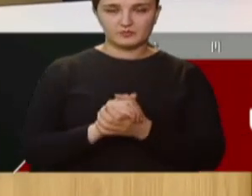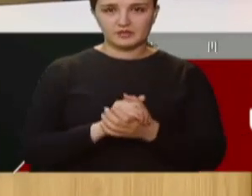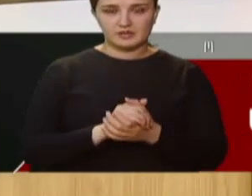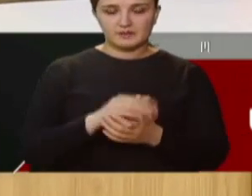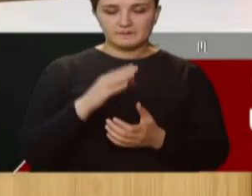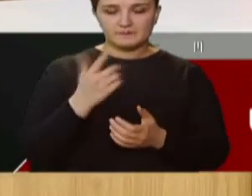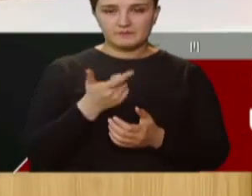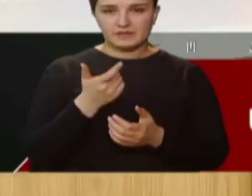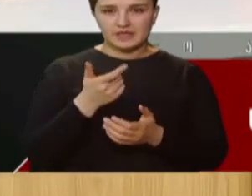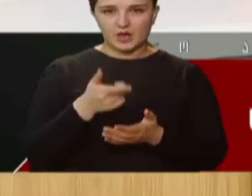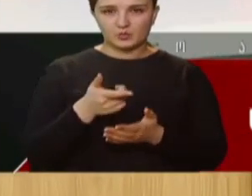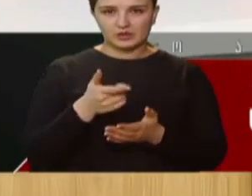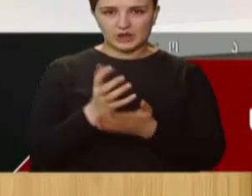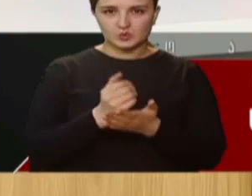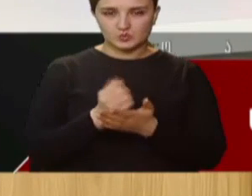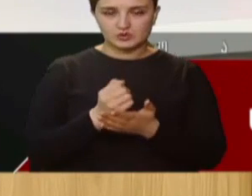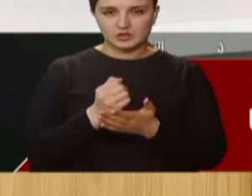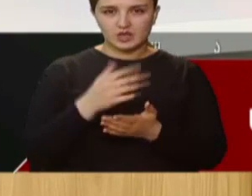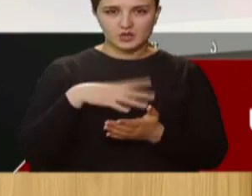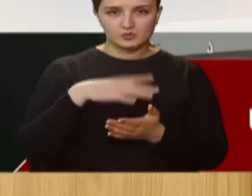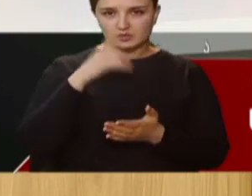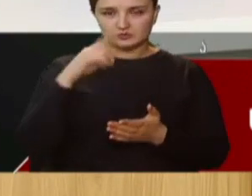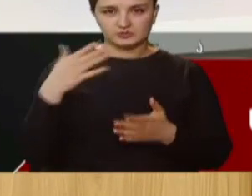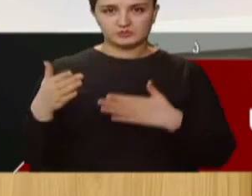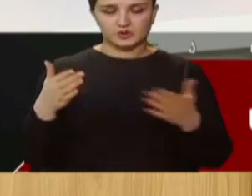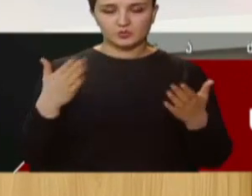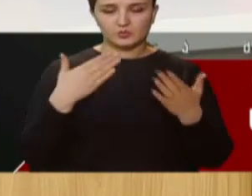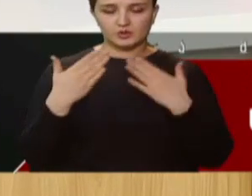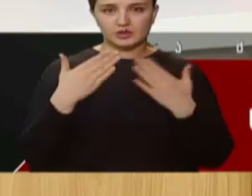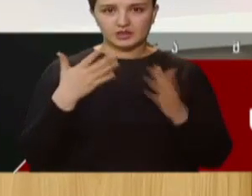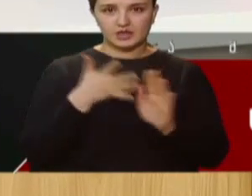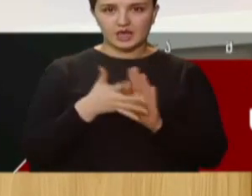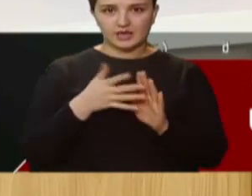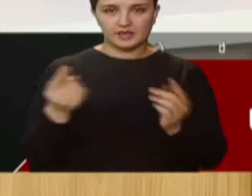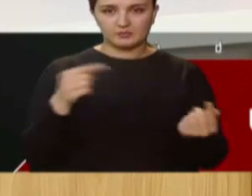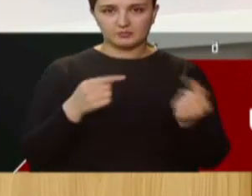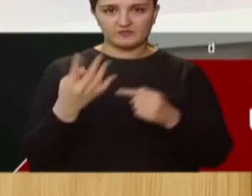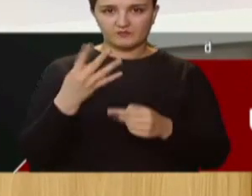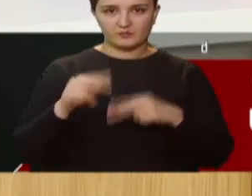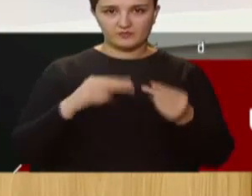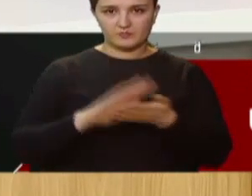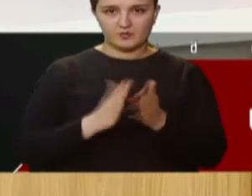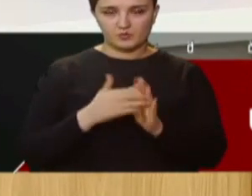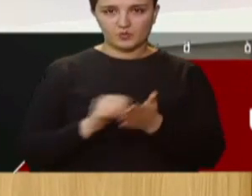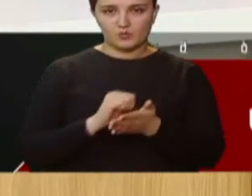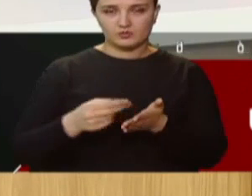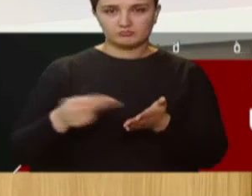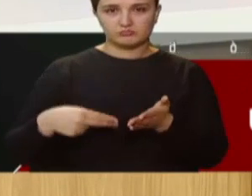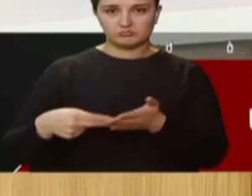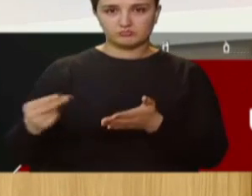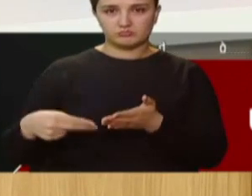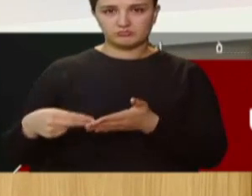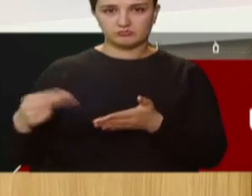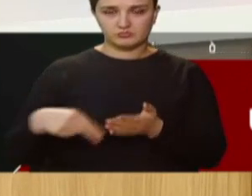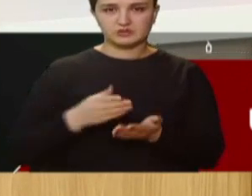მინერალური რესურსების სფეროში. ქართულმა და აზერბაიჯანულმა მხარეებმა დღეს ურთიერთგაგების 4 მემორანდუმი გააფორმეს და დოკუმენტებზე ხელმოწერით.